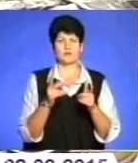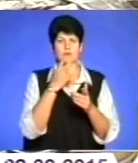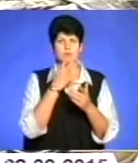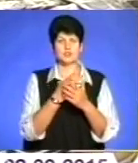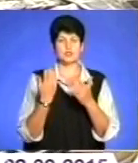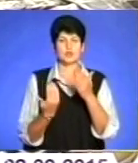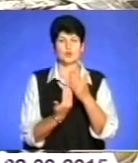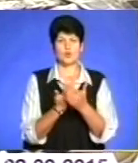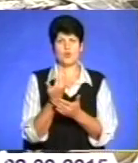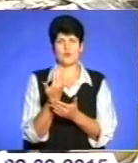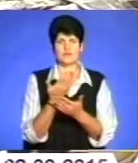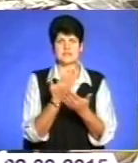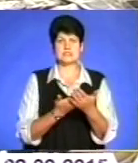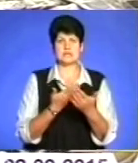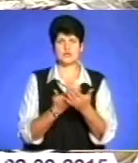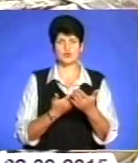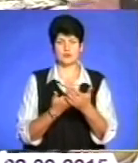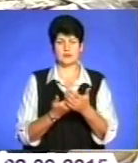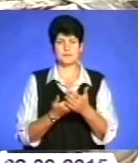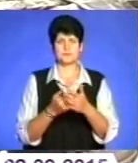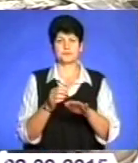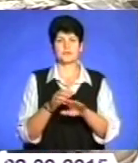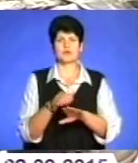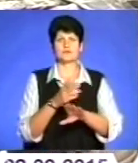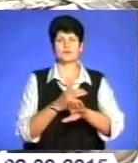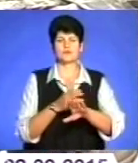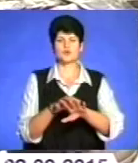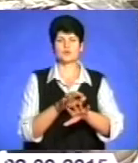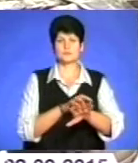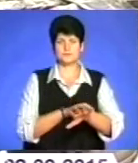тип зразок берце осінні, форма,